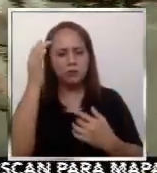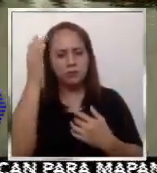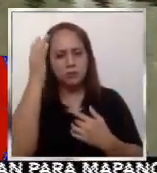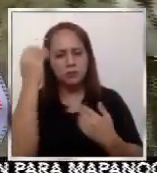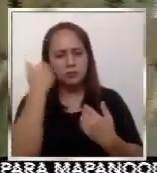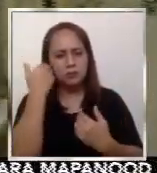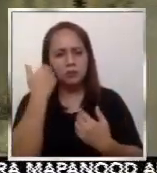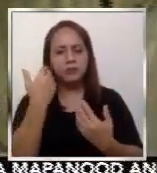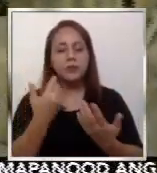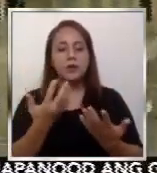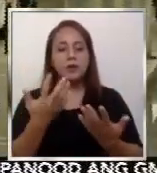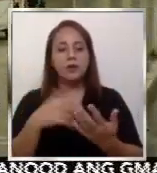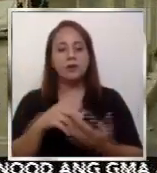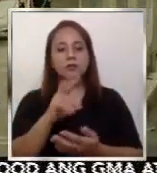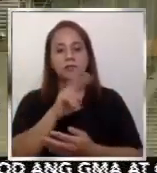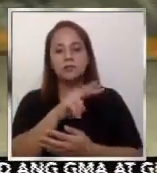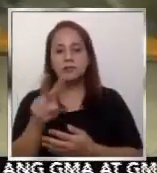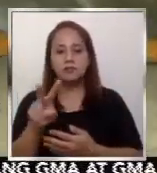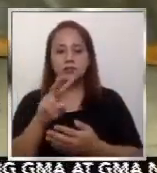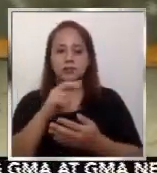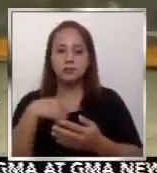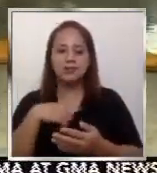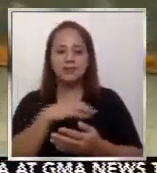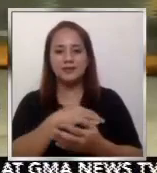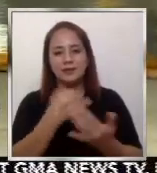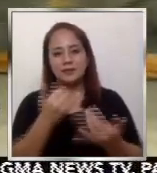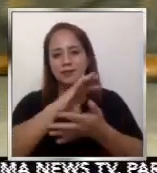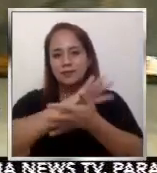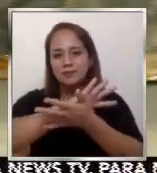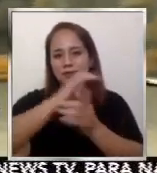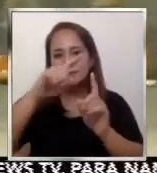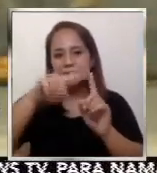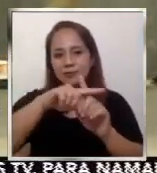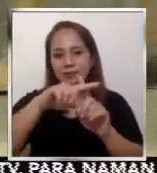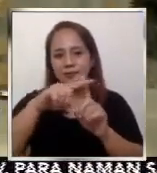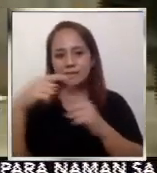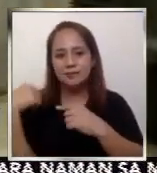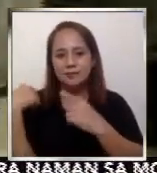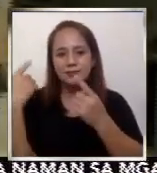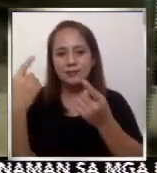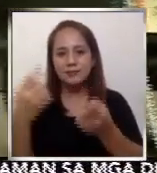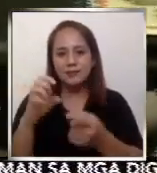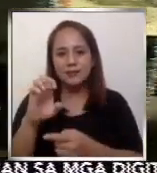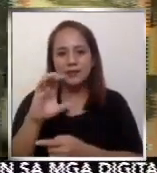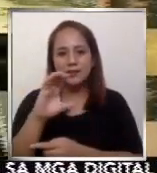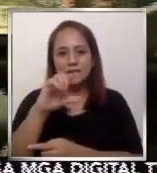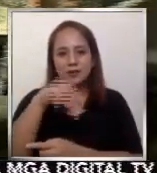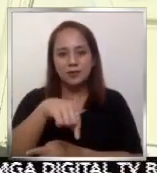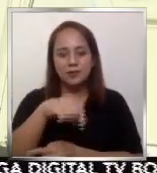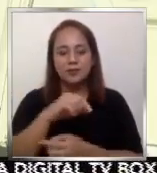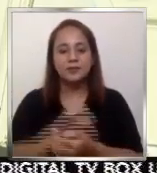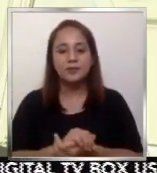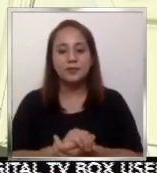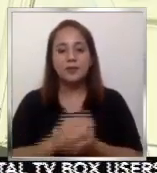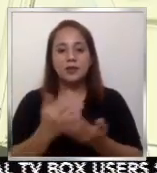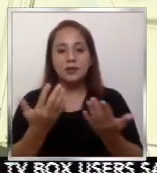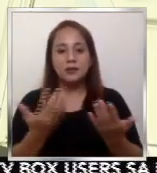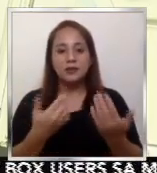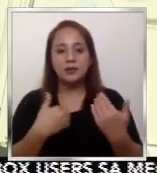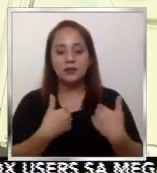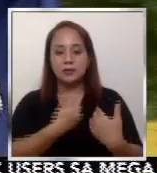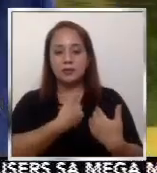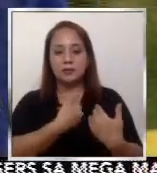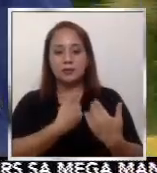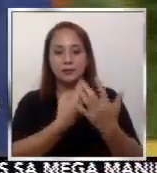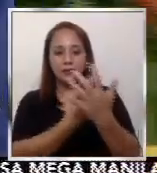ng hospital staff na nagka-COVID-19 mula na magsimula ang enhanced community quarantine. Naka-self-quarantine na ang mga kasalukuyang